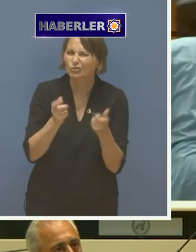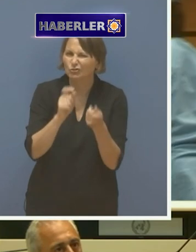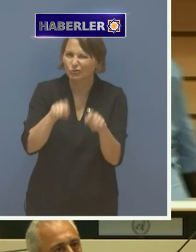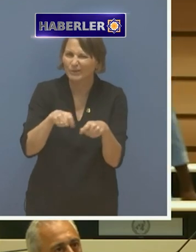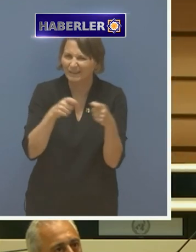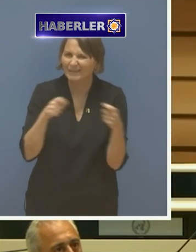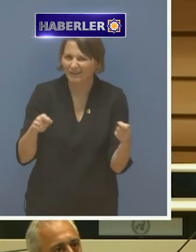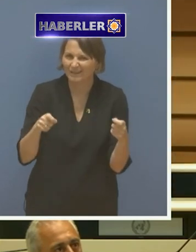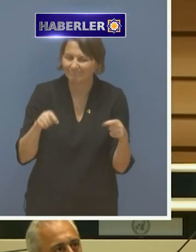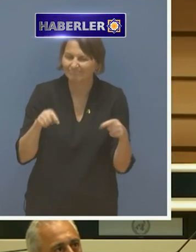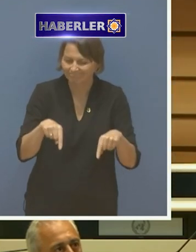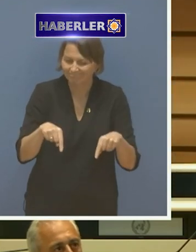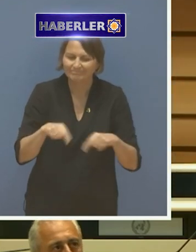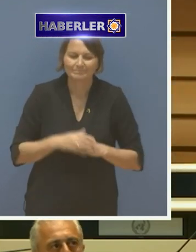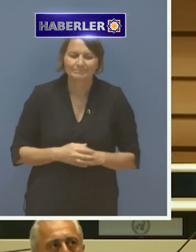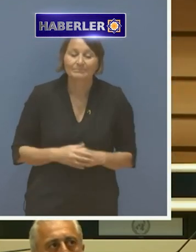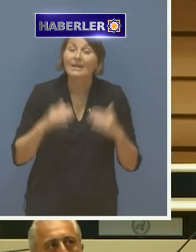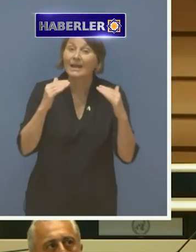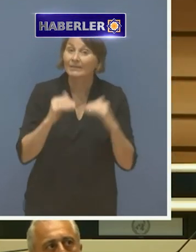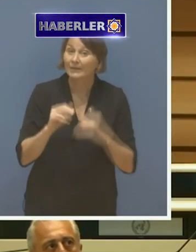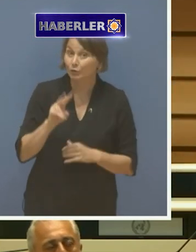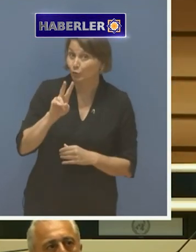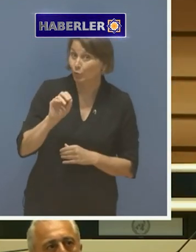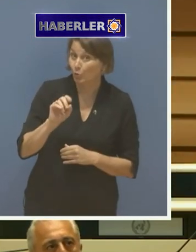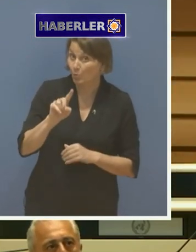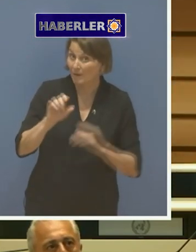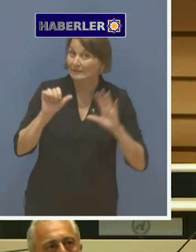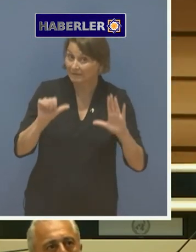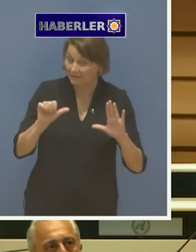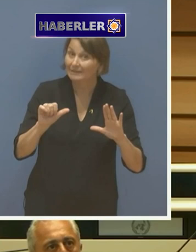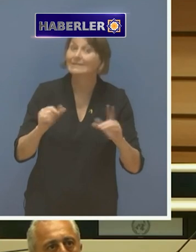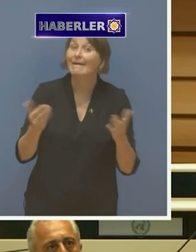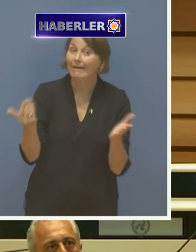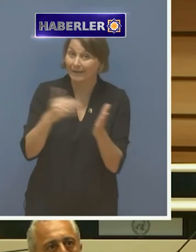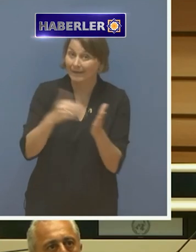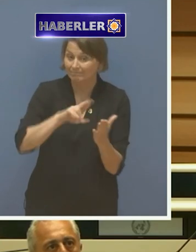eden hukuki temsil eksikliği ve suçun üzerinden 100 yılı aşkın